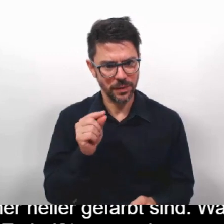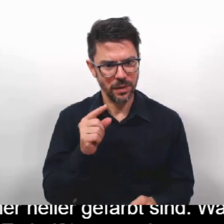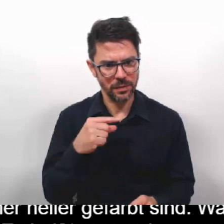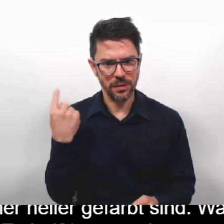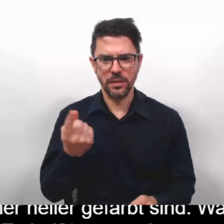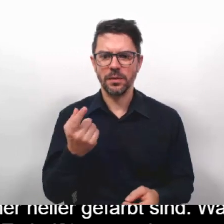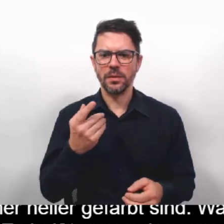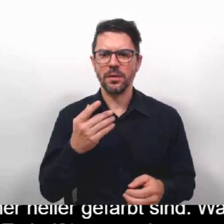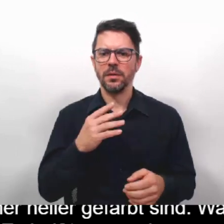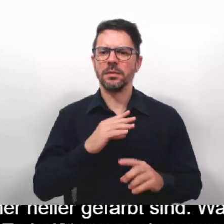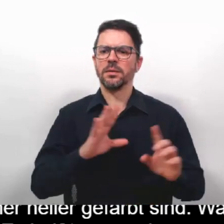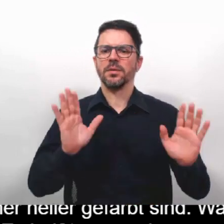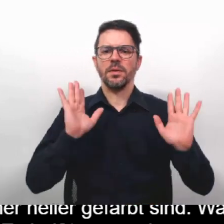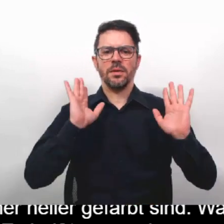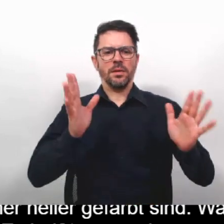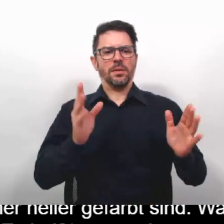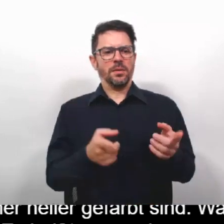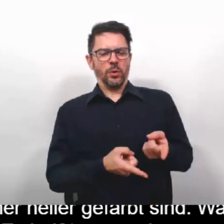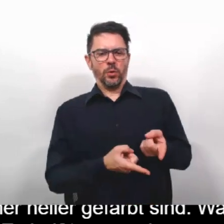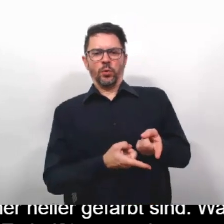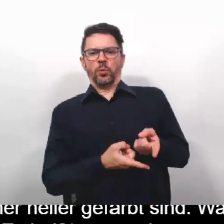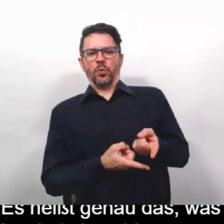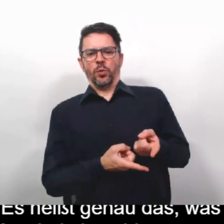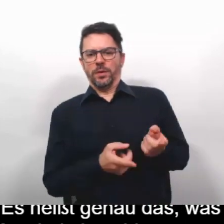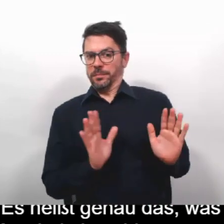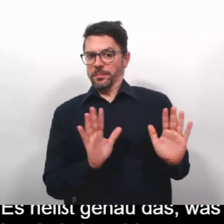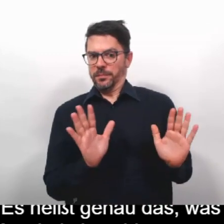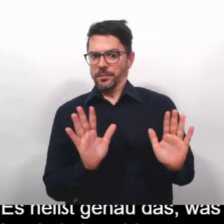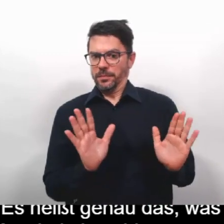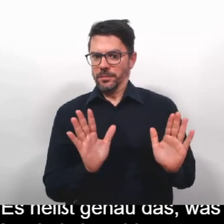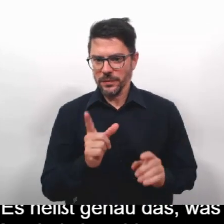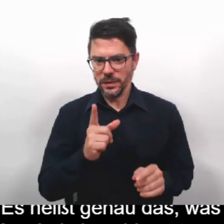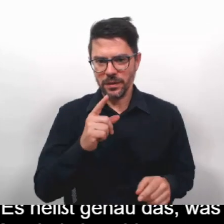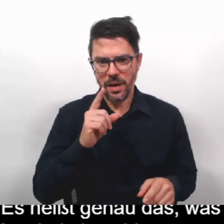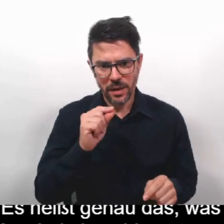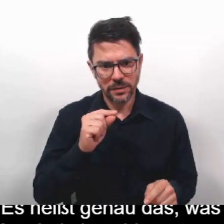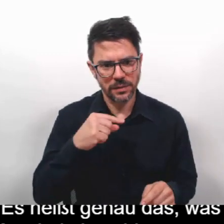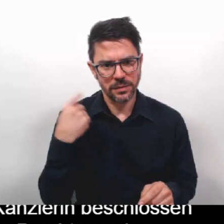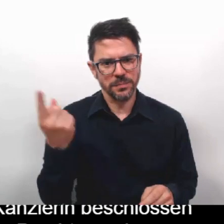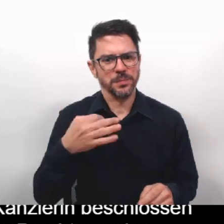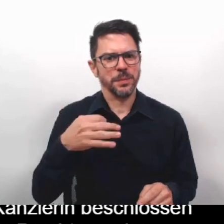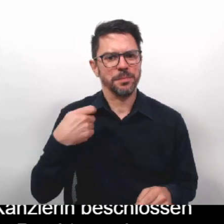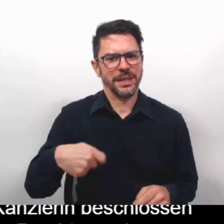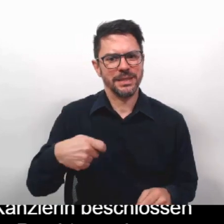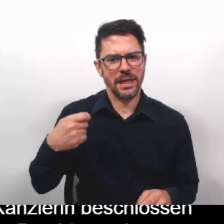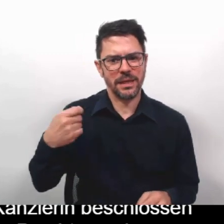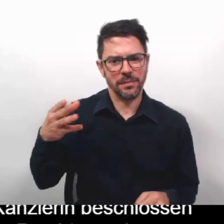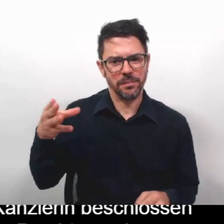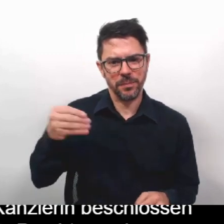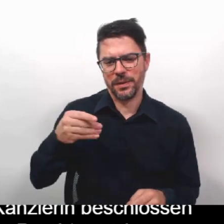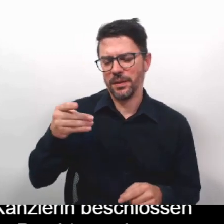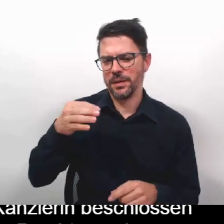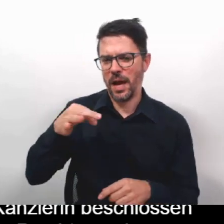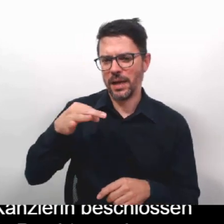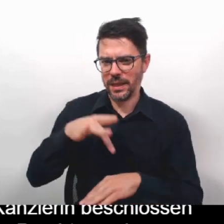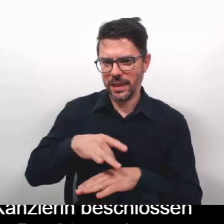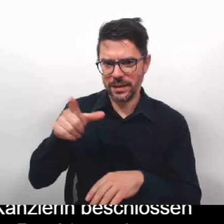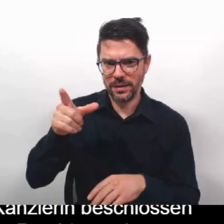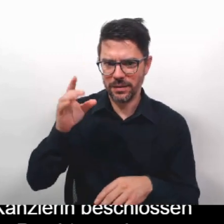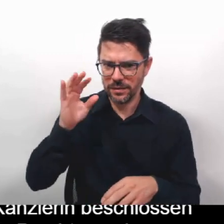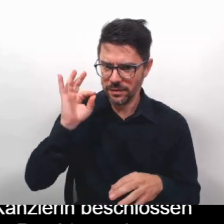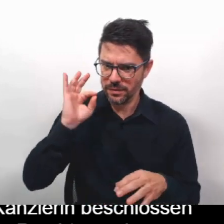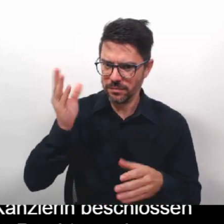vergleichen kann, ähnlich sind. Also natürlich Ballungsräume, natürlich hohe